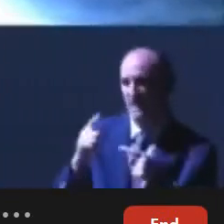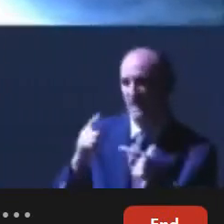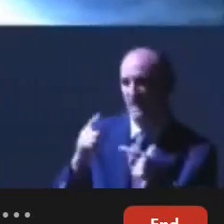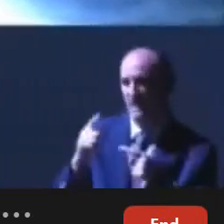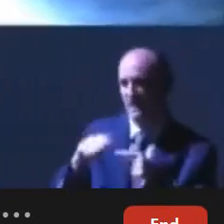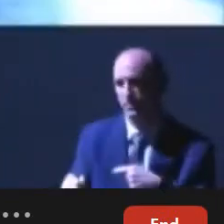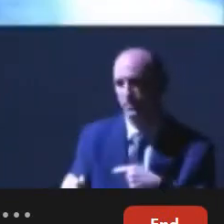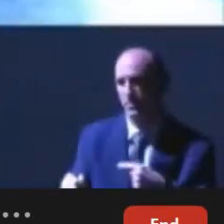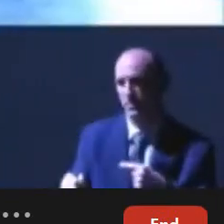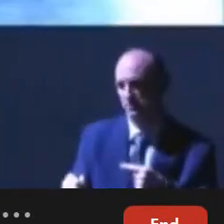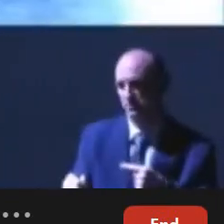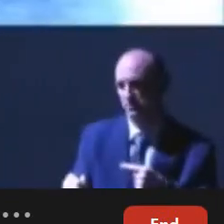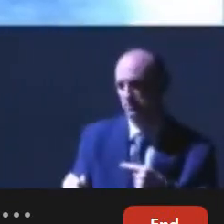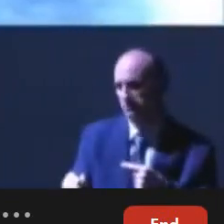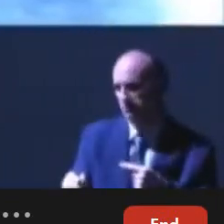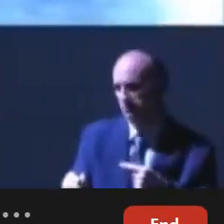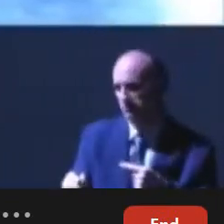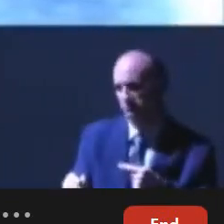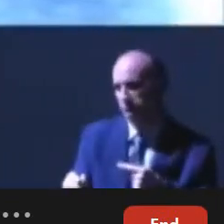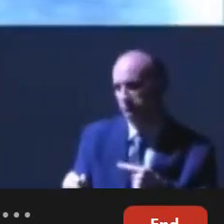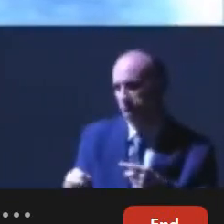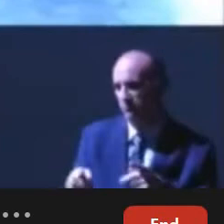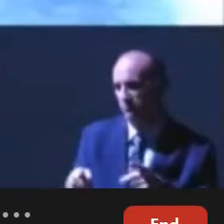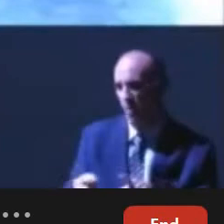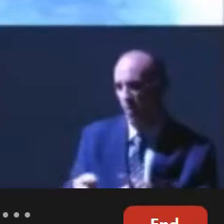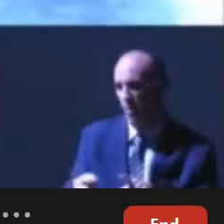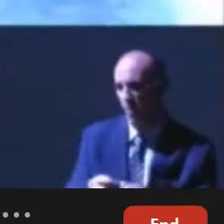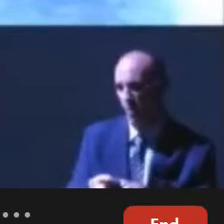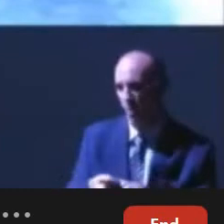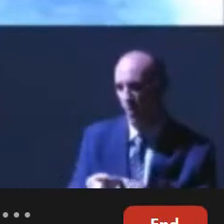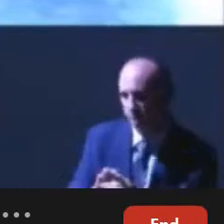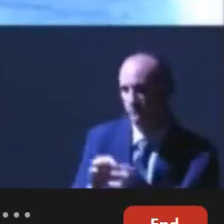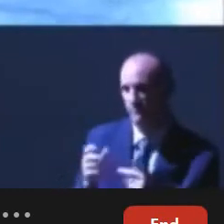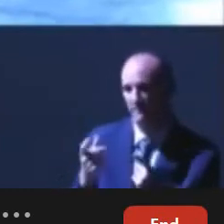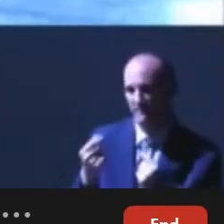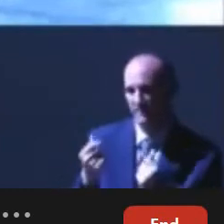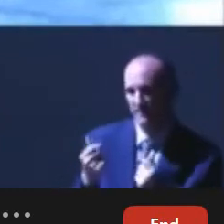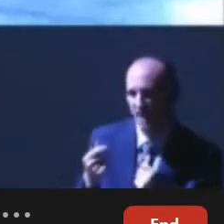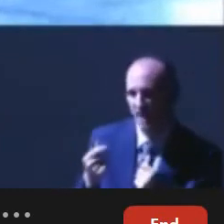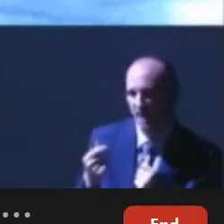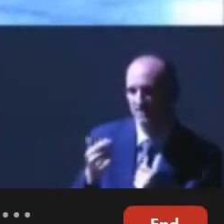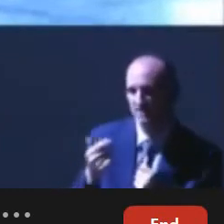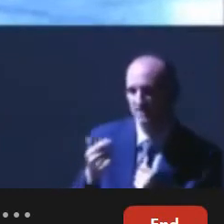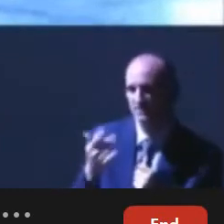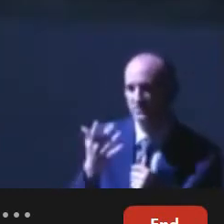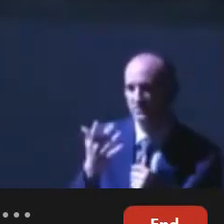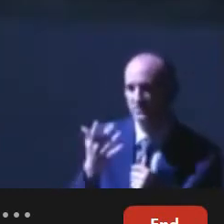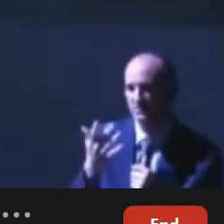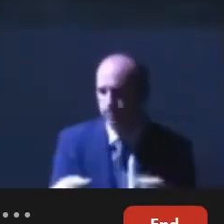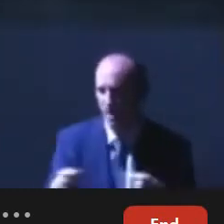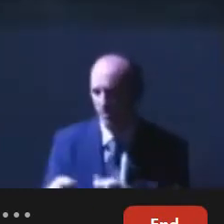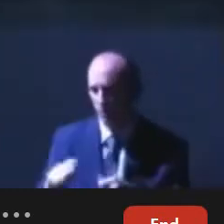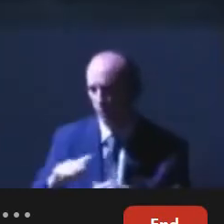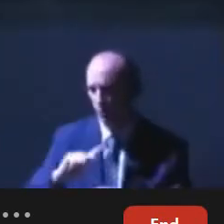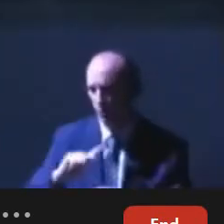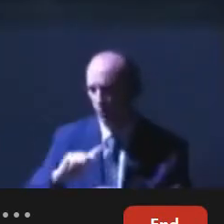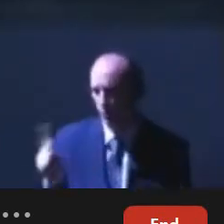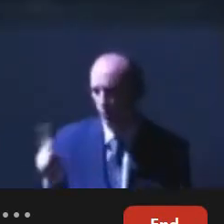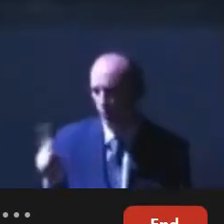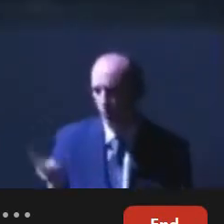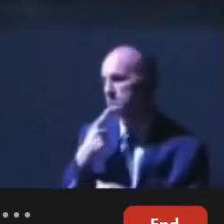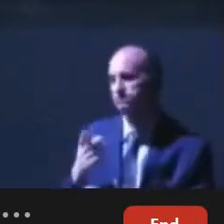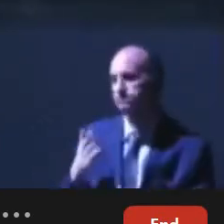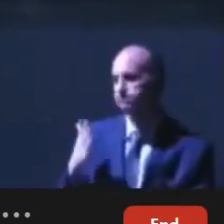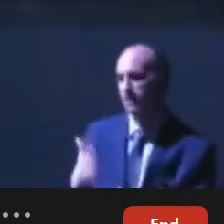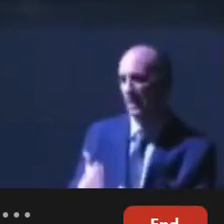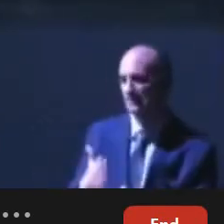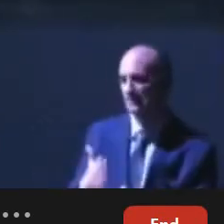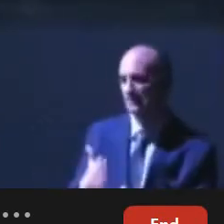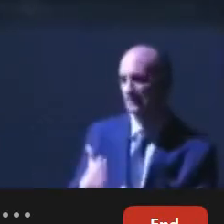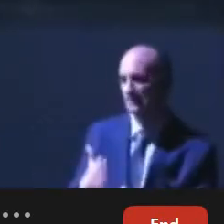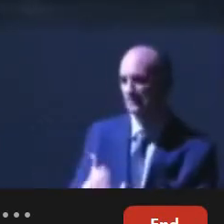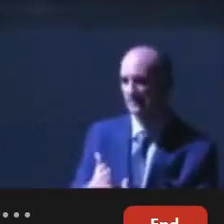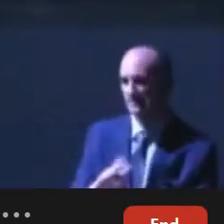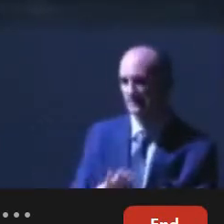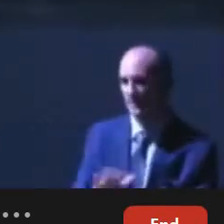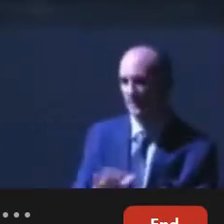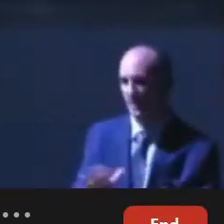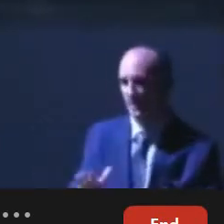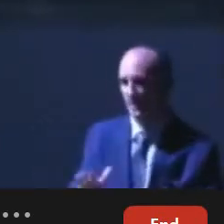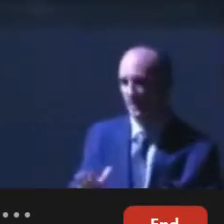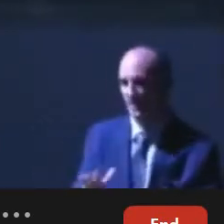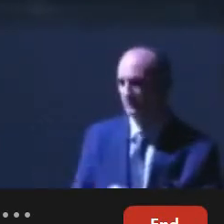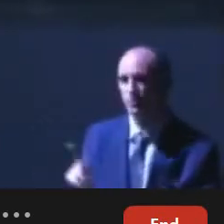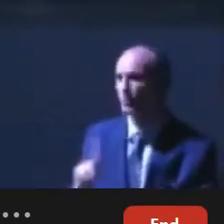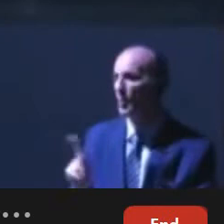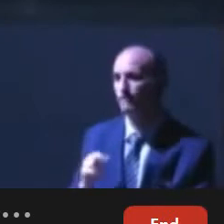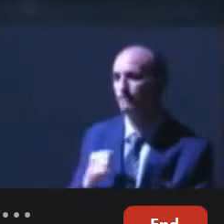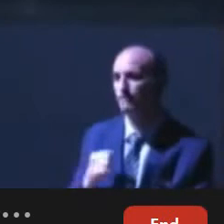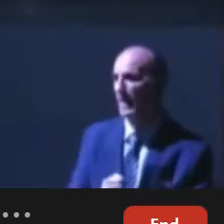đầu cơ về mặt tài chính, rồi cái tôi tôn giáo tài chính, là chúng ta bị dắt mũi, thì tôi nói thôi dừng lại ở đây, chúng ta sẽ không